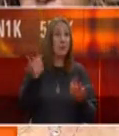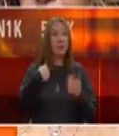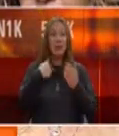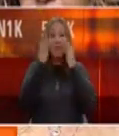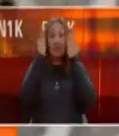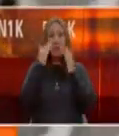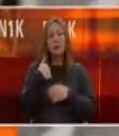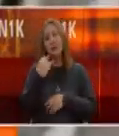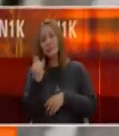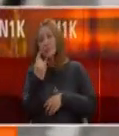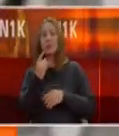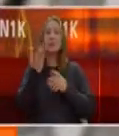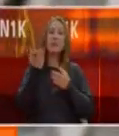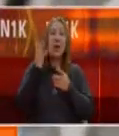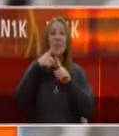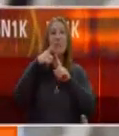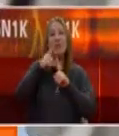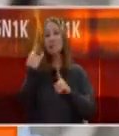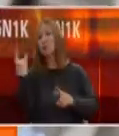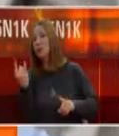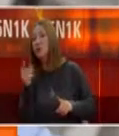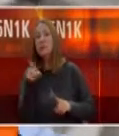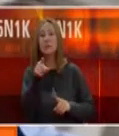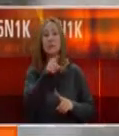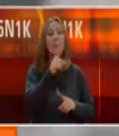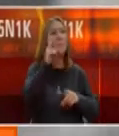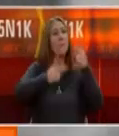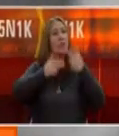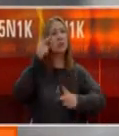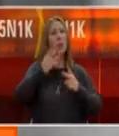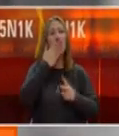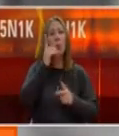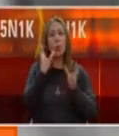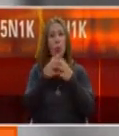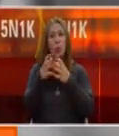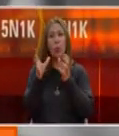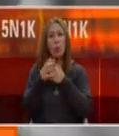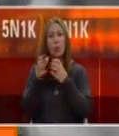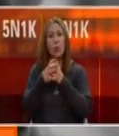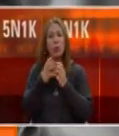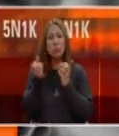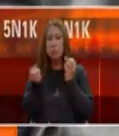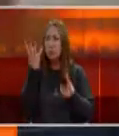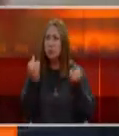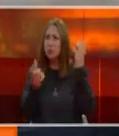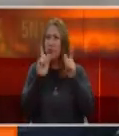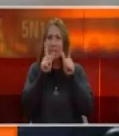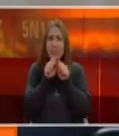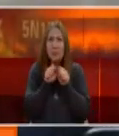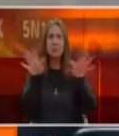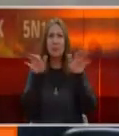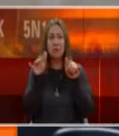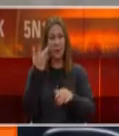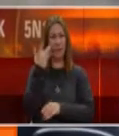Facebook'ta dolaşırken veya diğer sosyal mecralarda dolaşırken bazı okulların buralarda gruplar kurarak seslerini duyurmaya çalıştıklarını fark